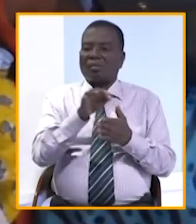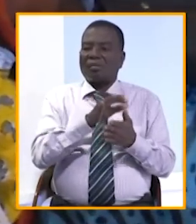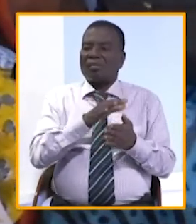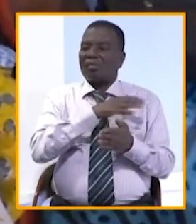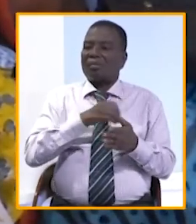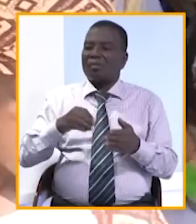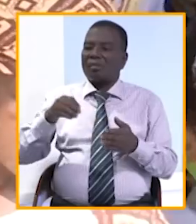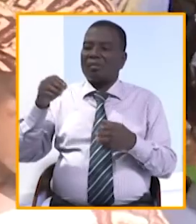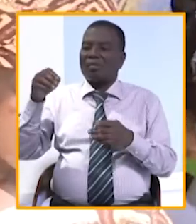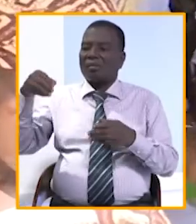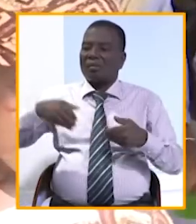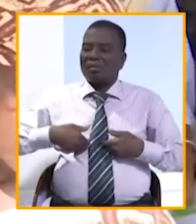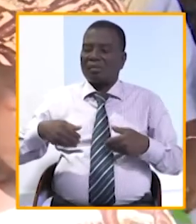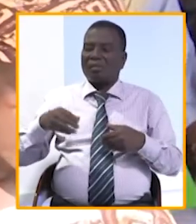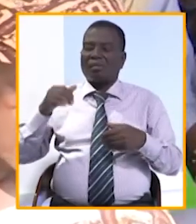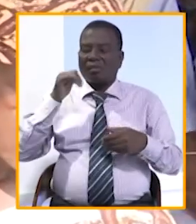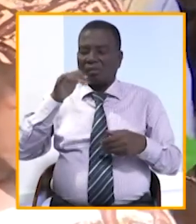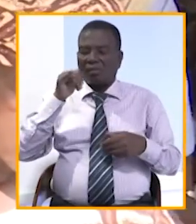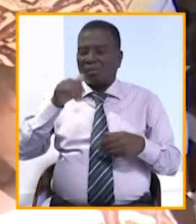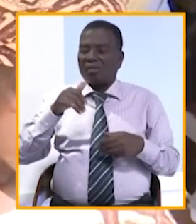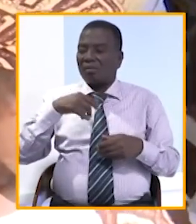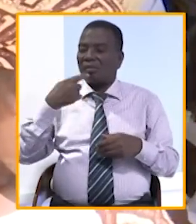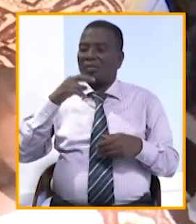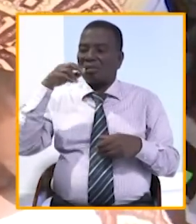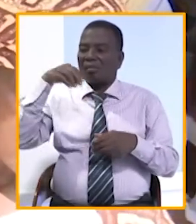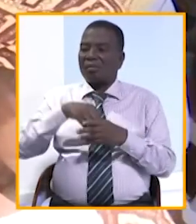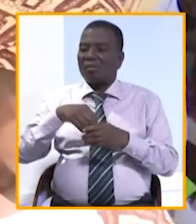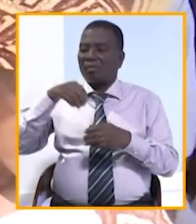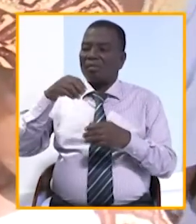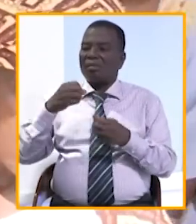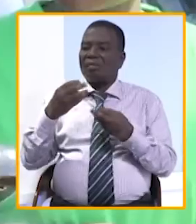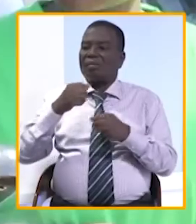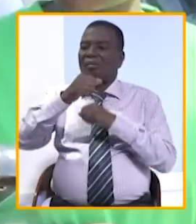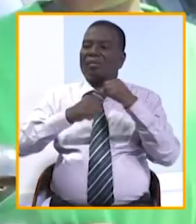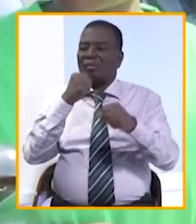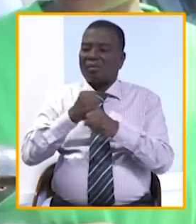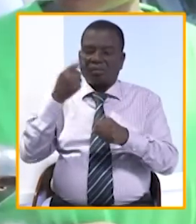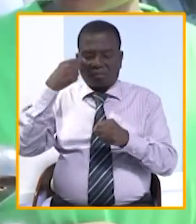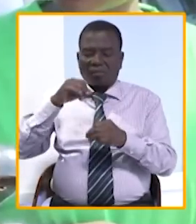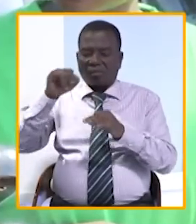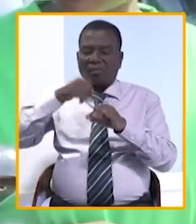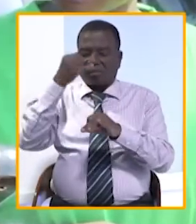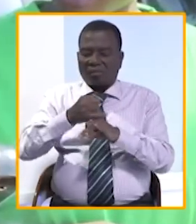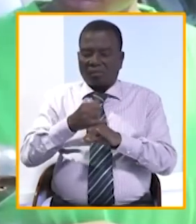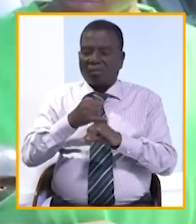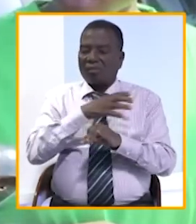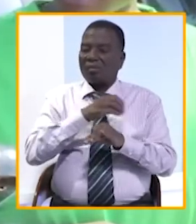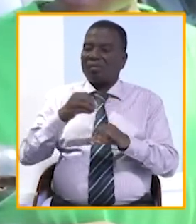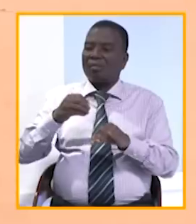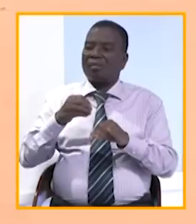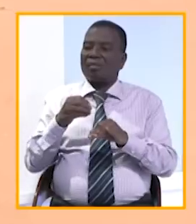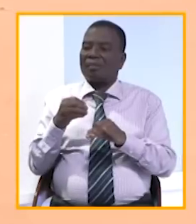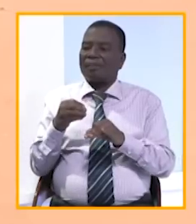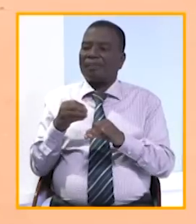jeunes filles apprenties qui sont dans ces domaines depuis plusieurs années, qui ont du mal à s'installer parce qu'elles n'ont pas le minimum pour le